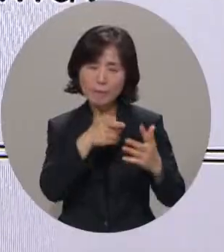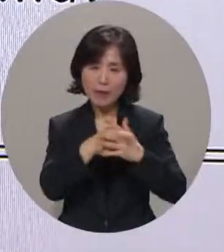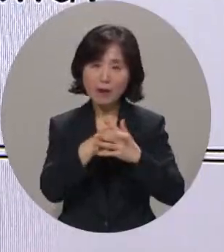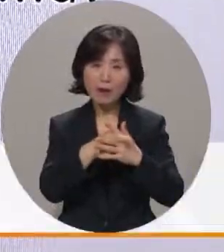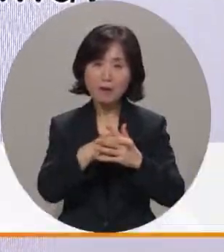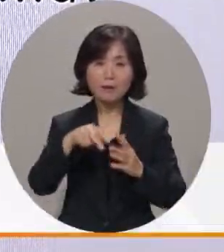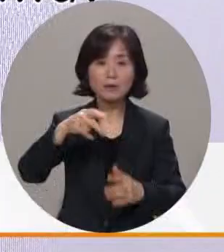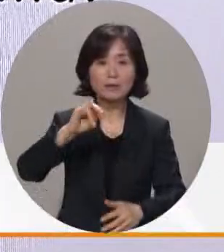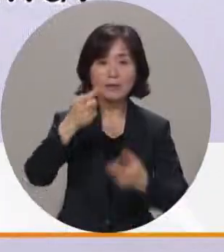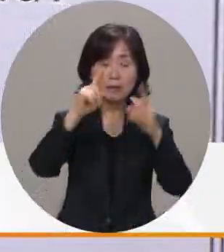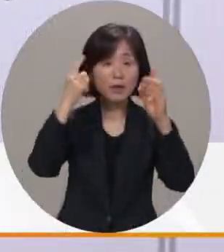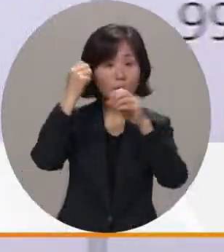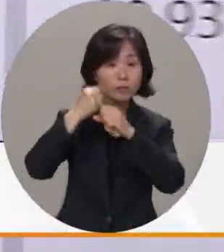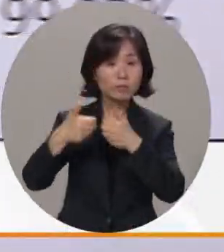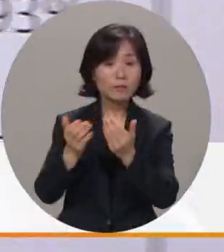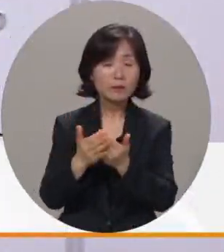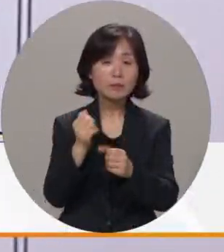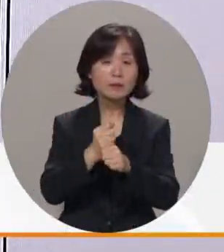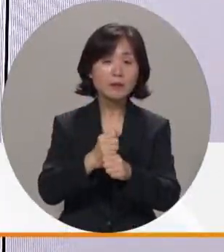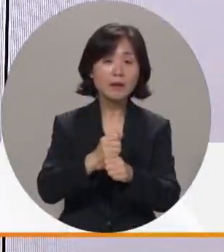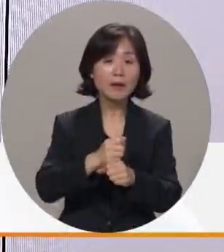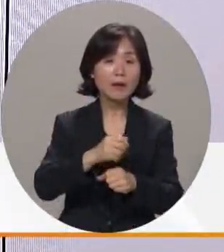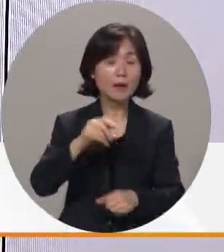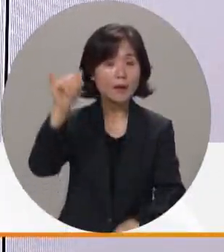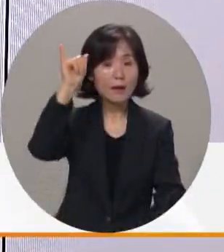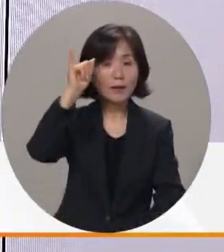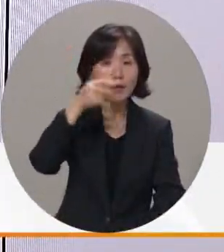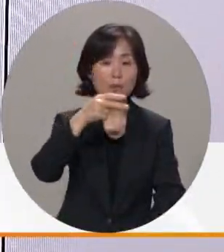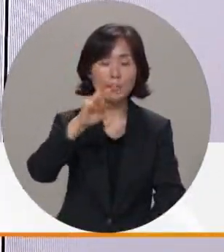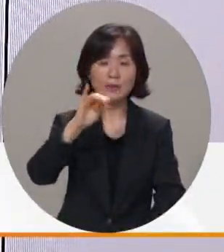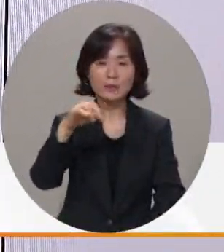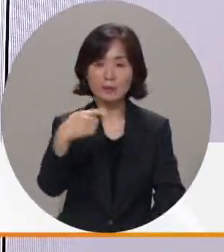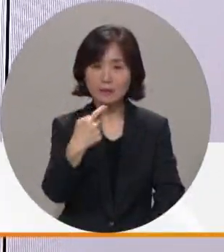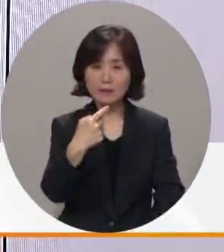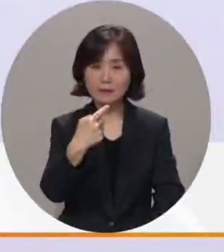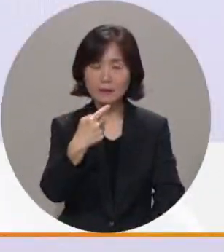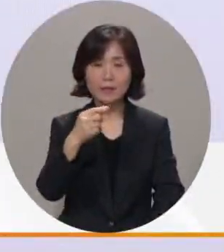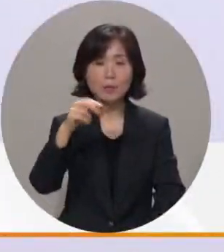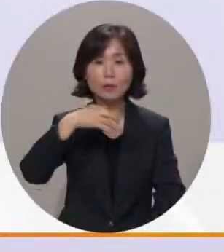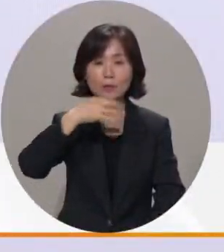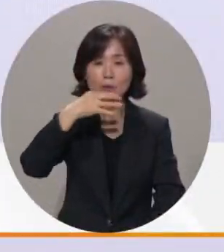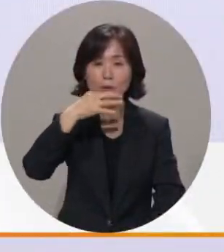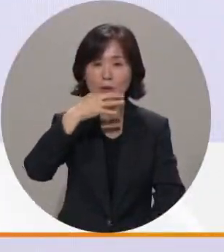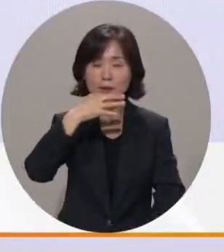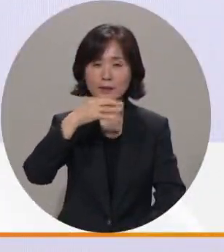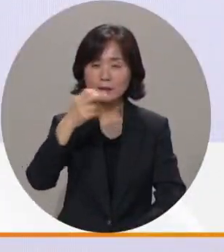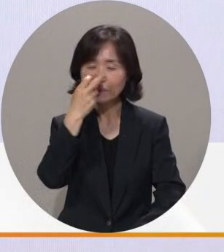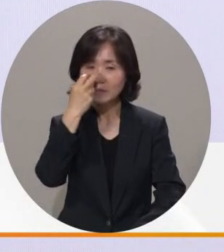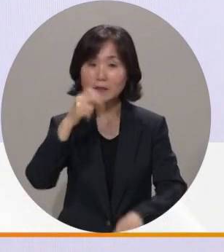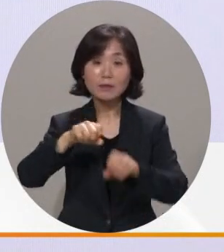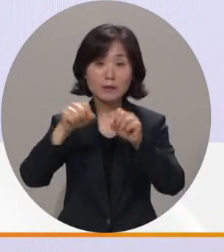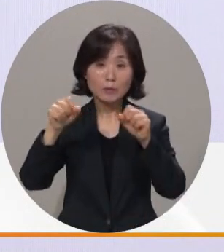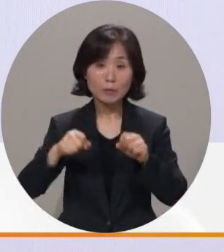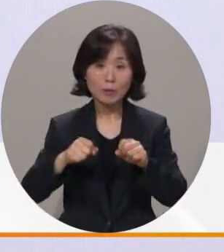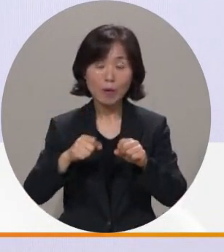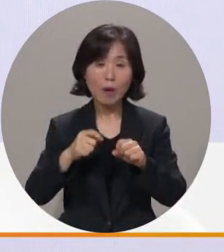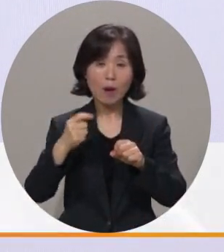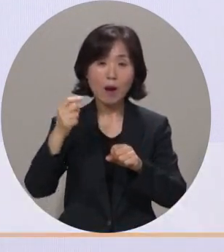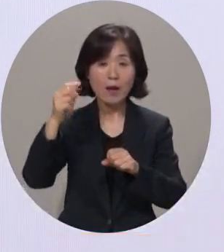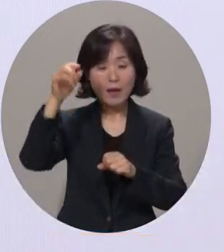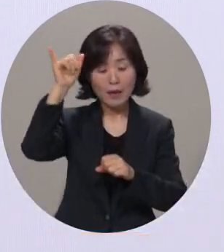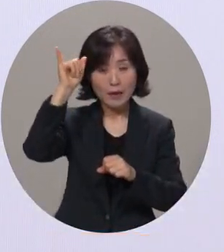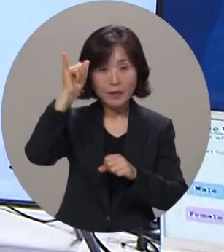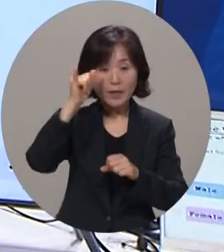숭실대 연구진이 개발한 AI 보이스 탐지 시스템으로 인공지능을 활용해 인공지능 조작 목소리를 잡아내는 것이